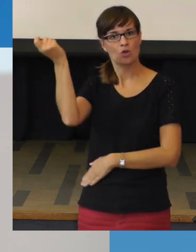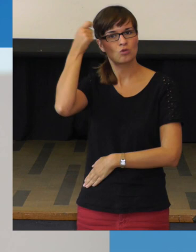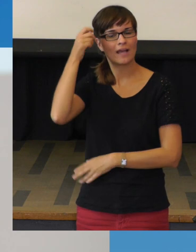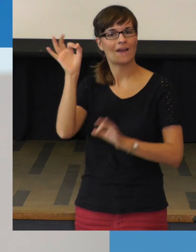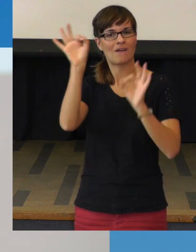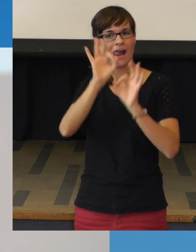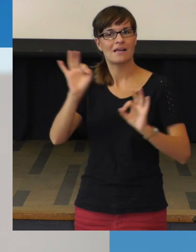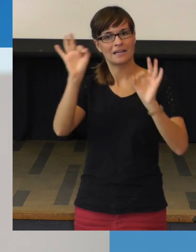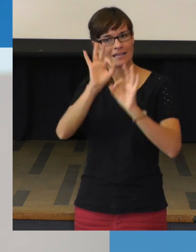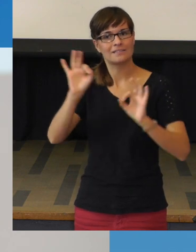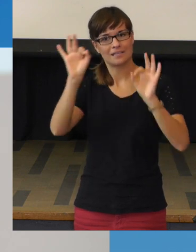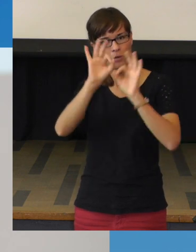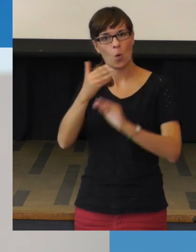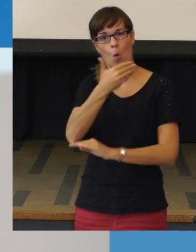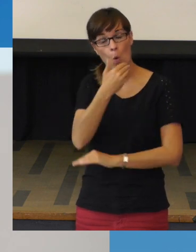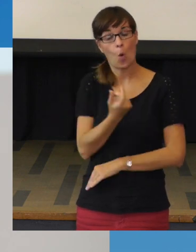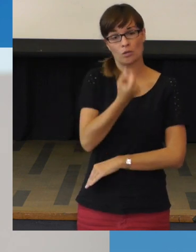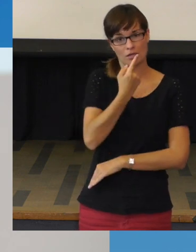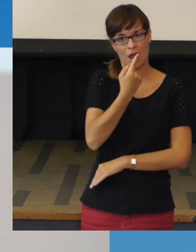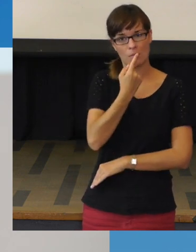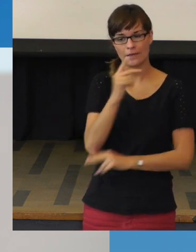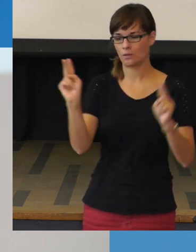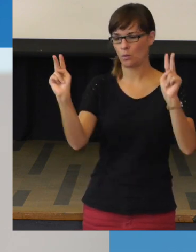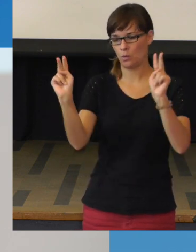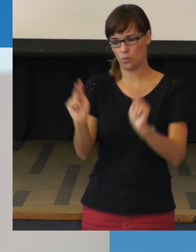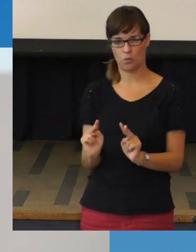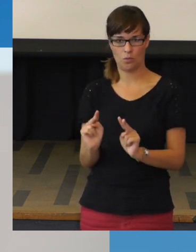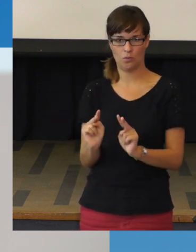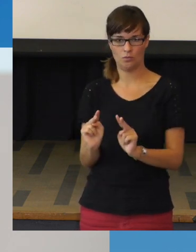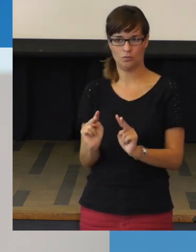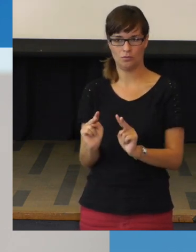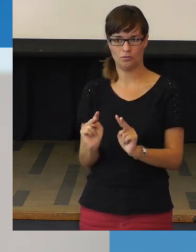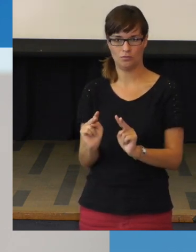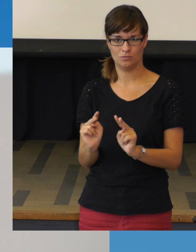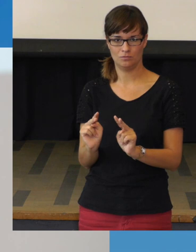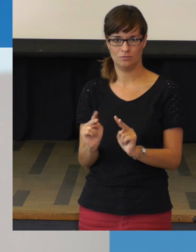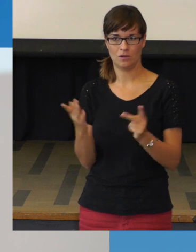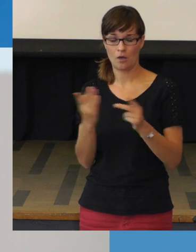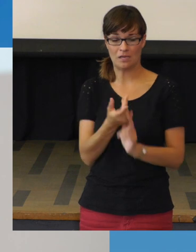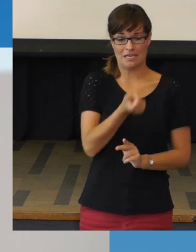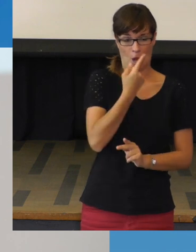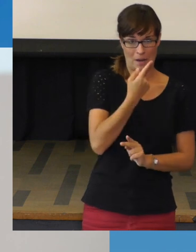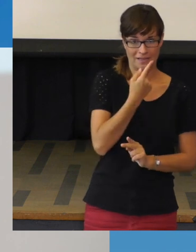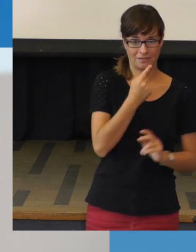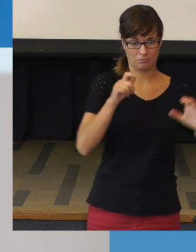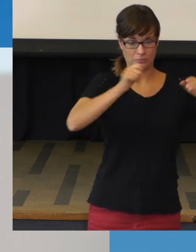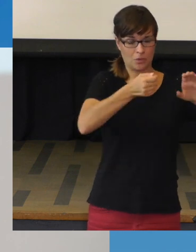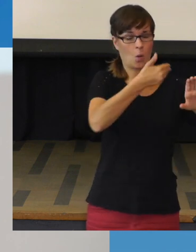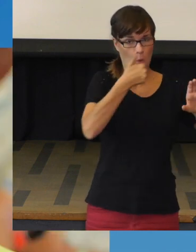kriegen, ohne blutverdünnende Therapie genauso groß als ohne diesen Okluder mit einer blutverdünnenden Therapie.